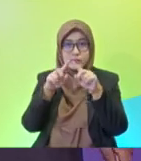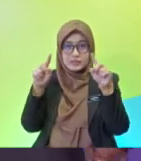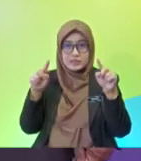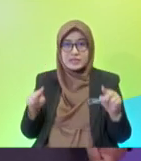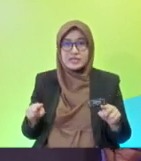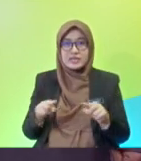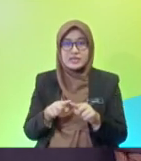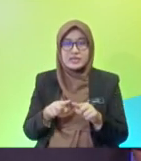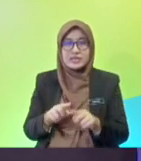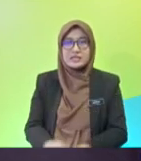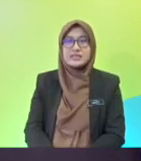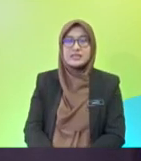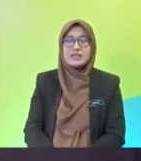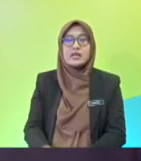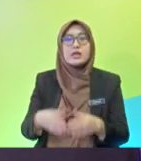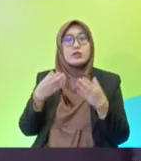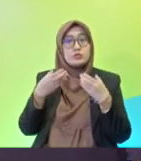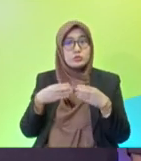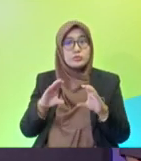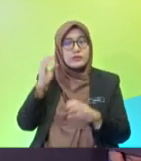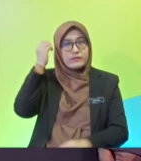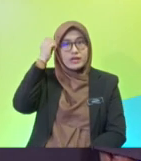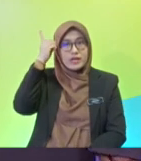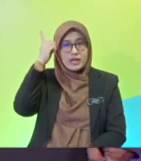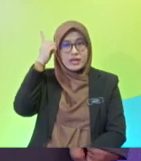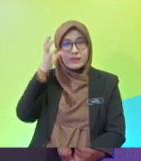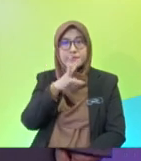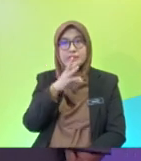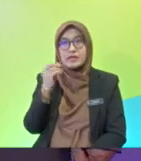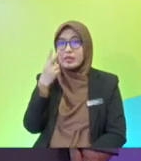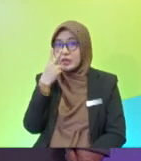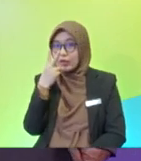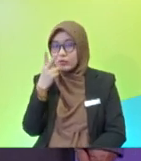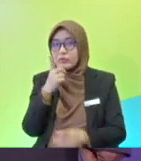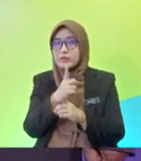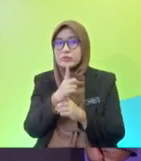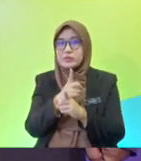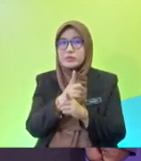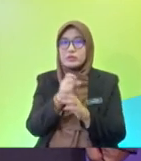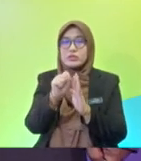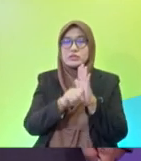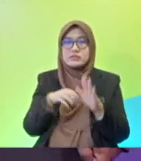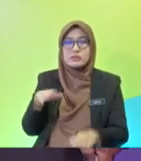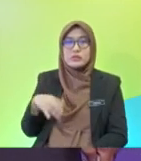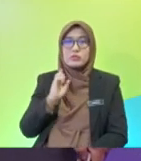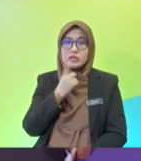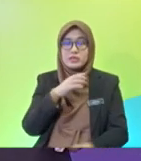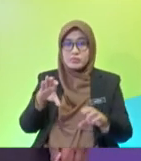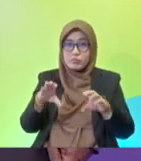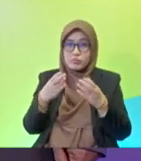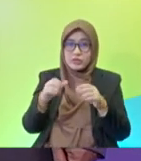coba pahami dan menakut bahan bacaan tersebut sebelum kita teruskan dengan activity